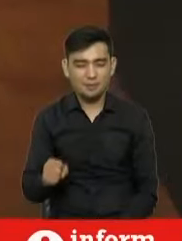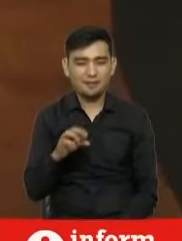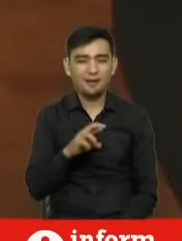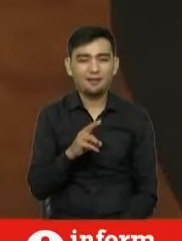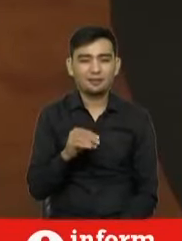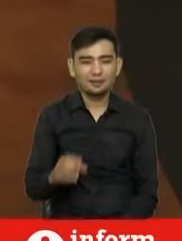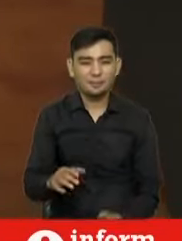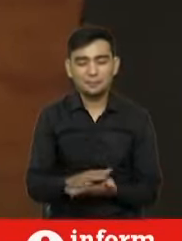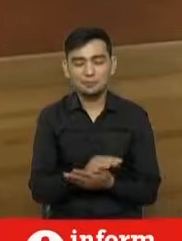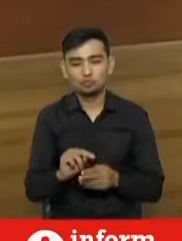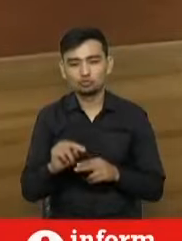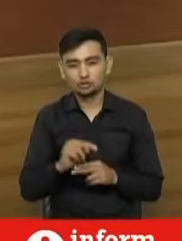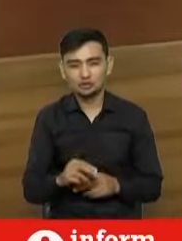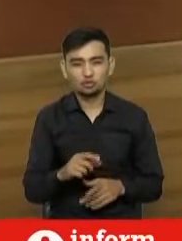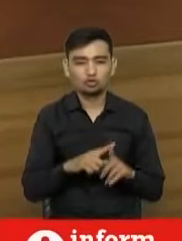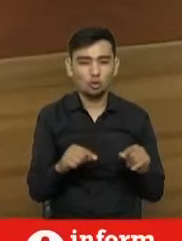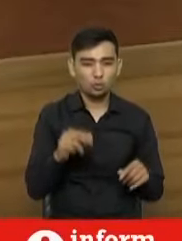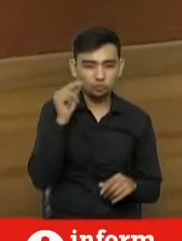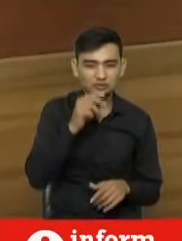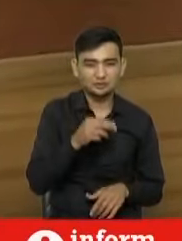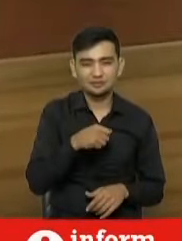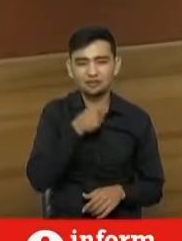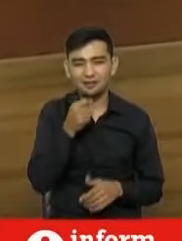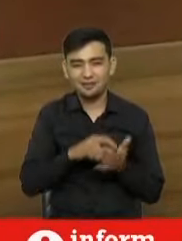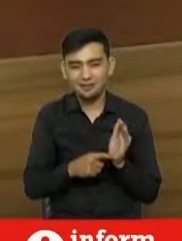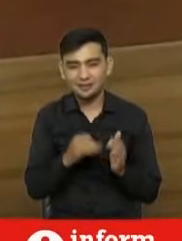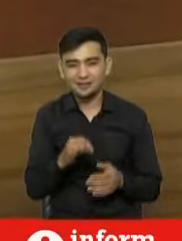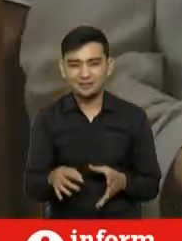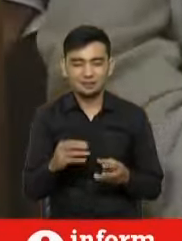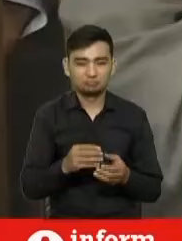для школьников-старшеклассников, интересующихся программированием